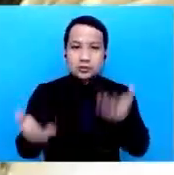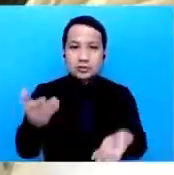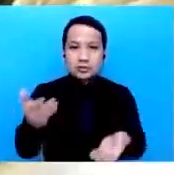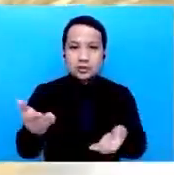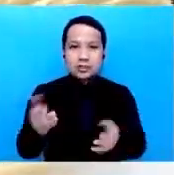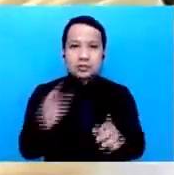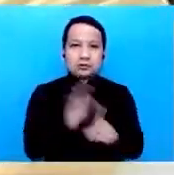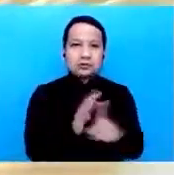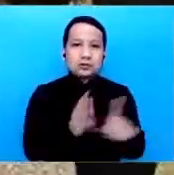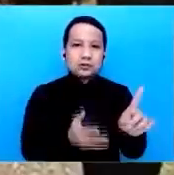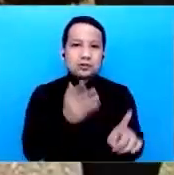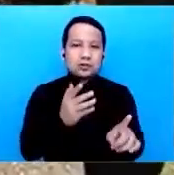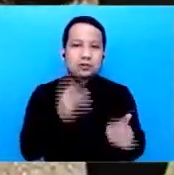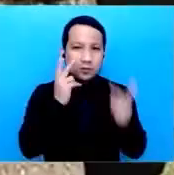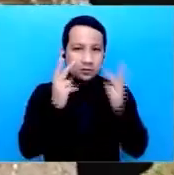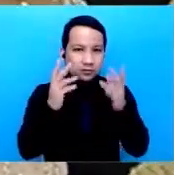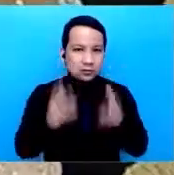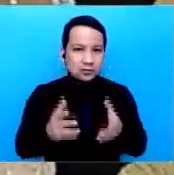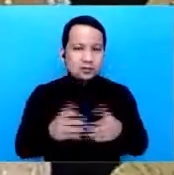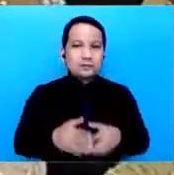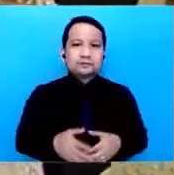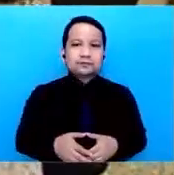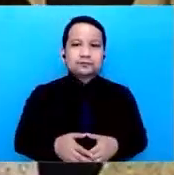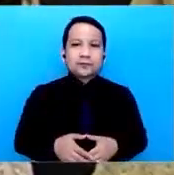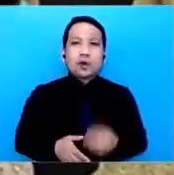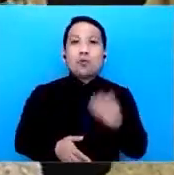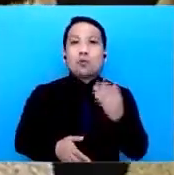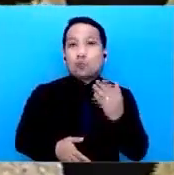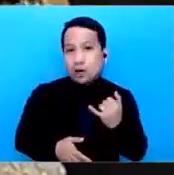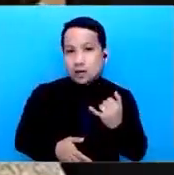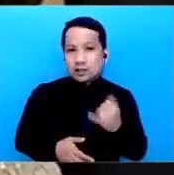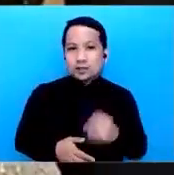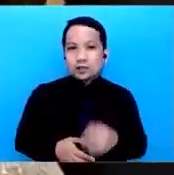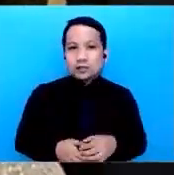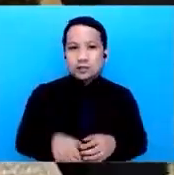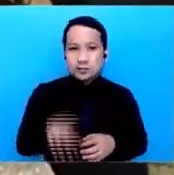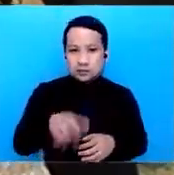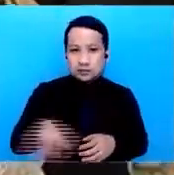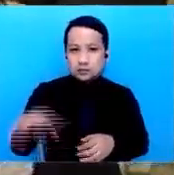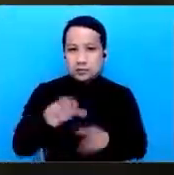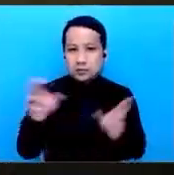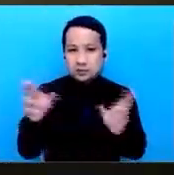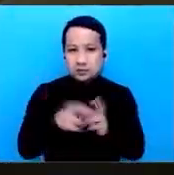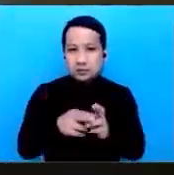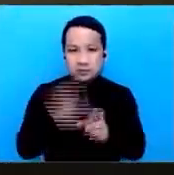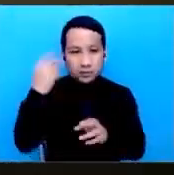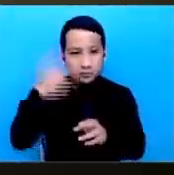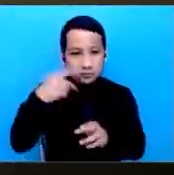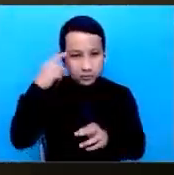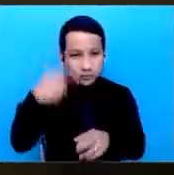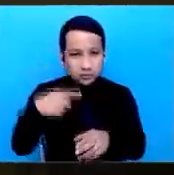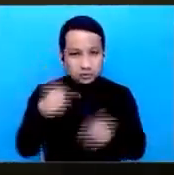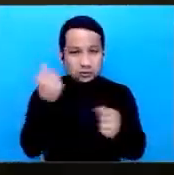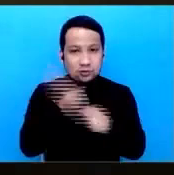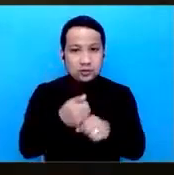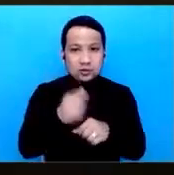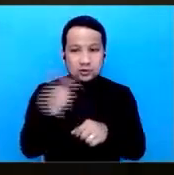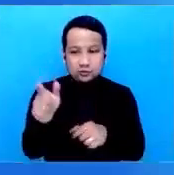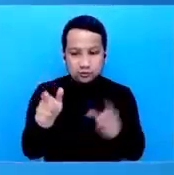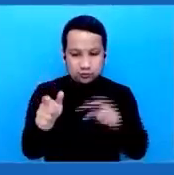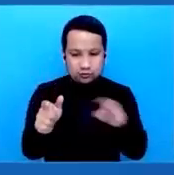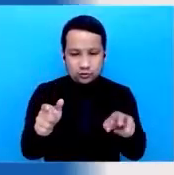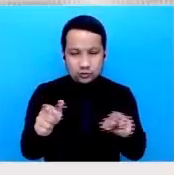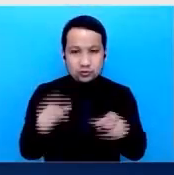bigati nilang bisita. Paano ba naman? Parang naging reunion ito ng mga politikong sasabak sa 2022